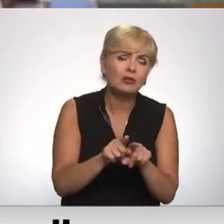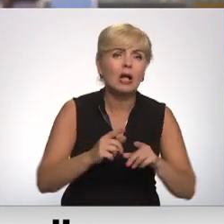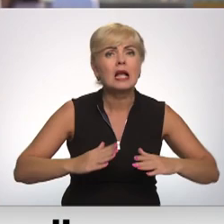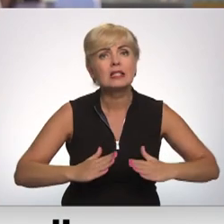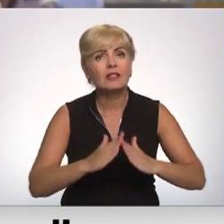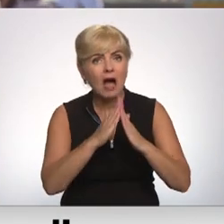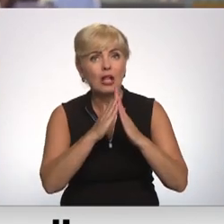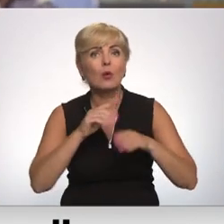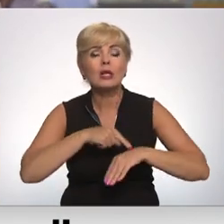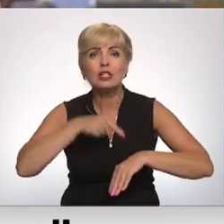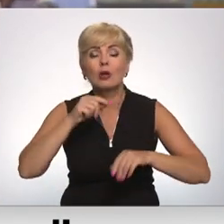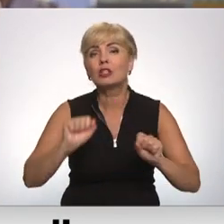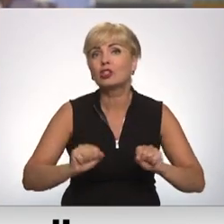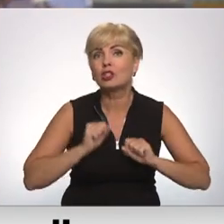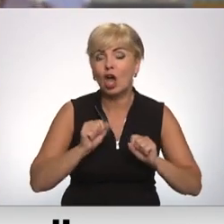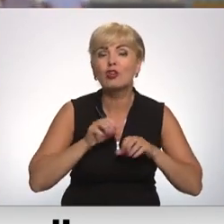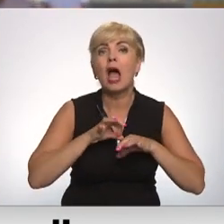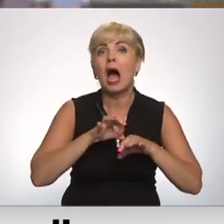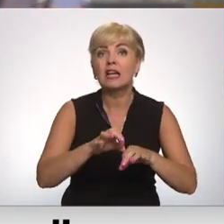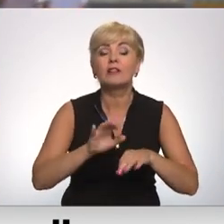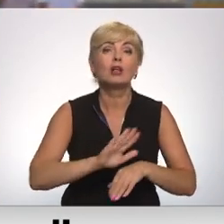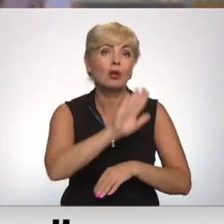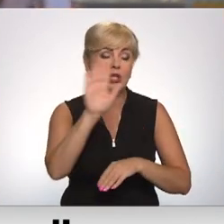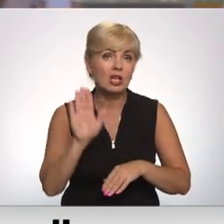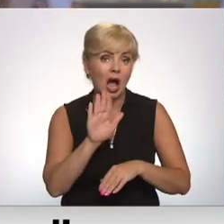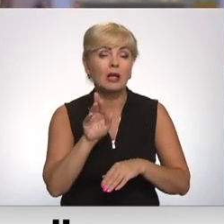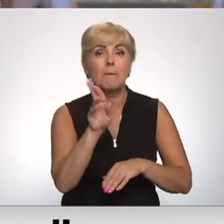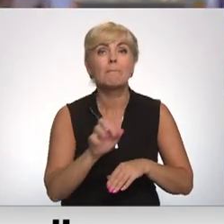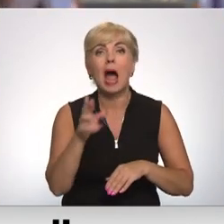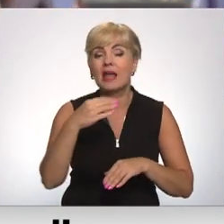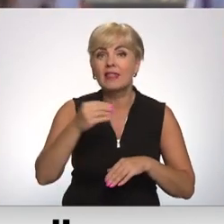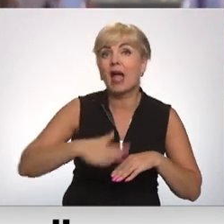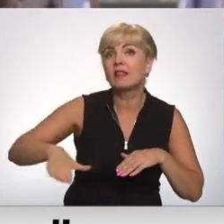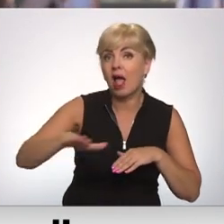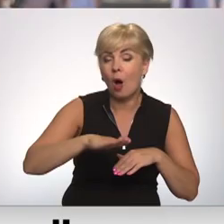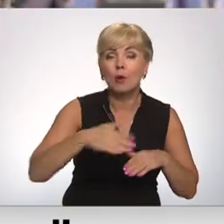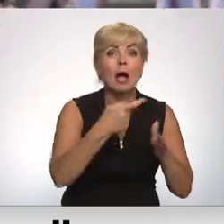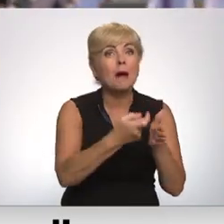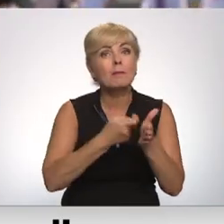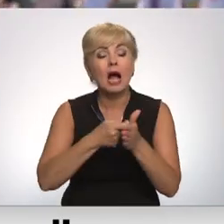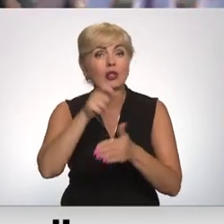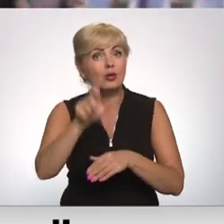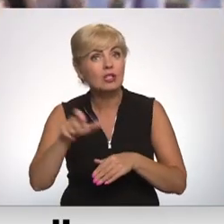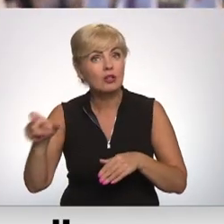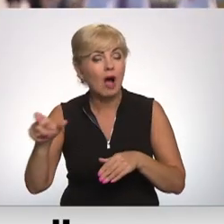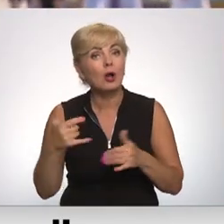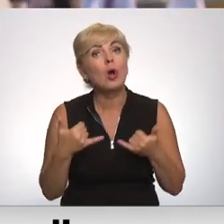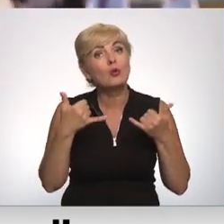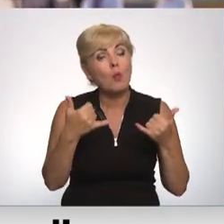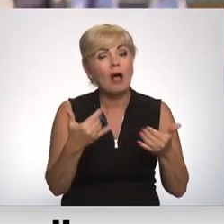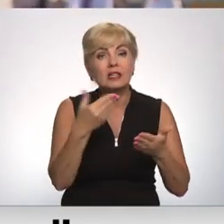svētku izjūtu cenšas aizvadīt šo dienu. Un šeit Maidana laukumā mēs vaicājām cilvēkiem, ko viņi novēlētu savai